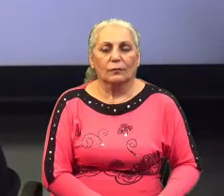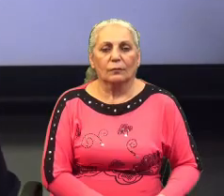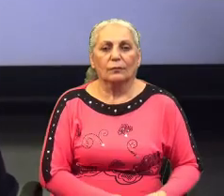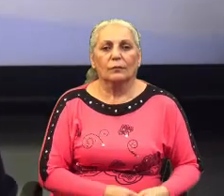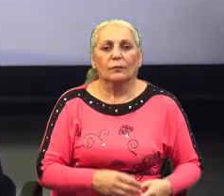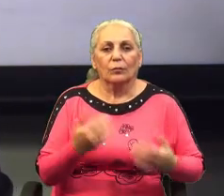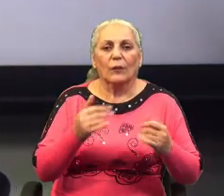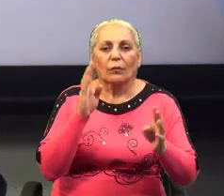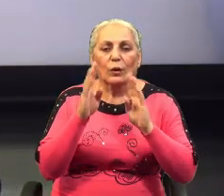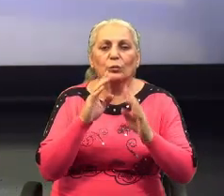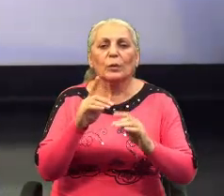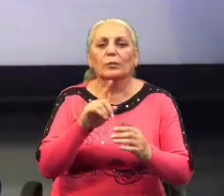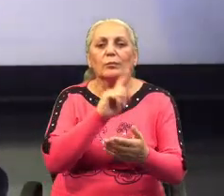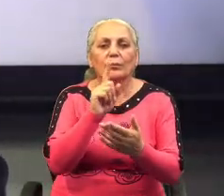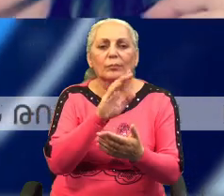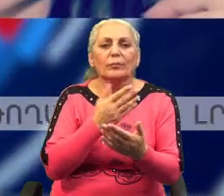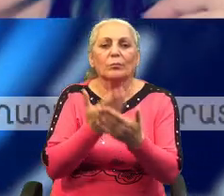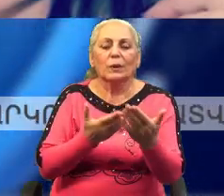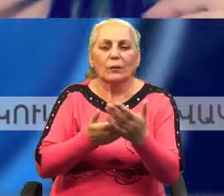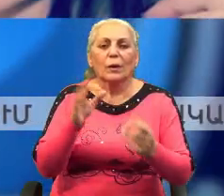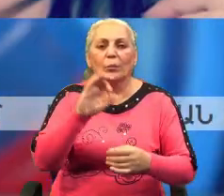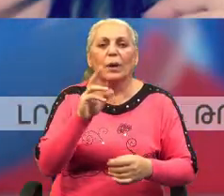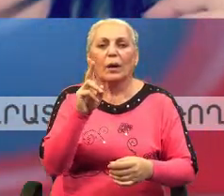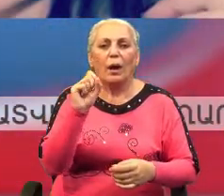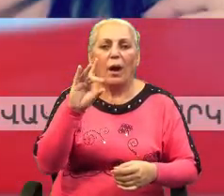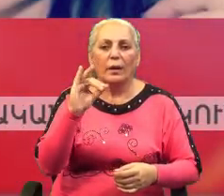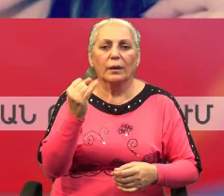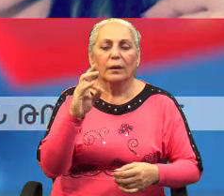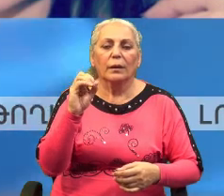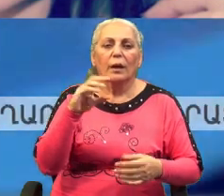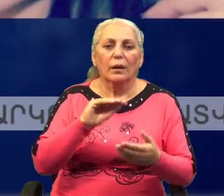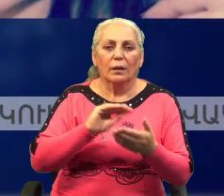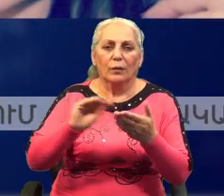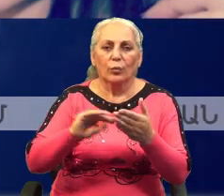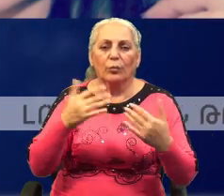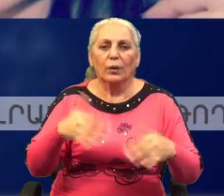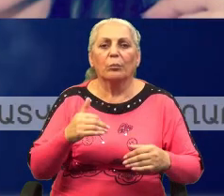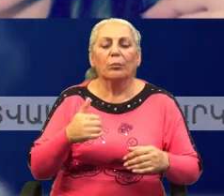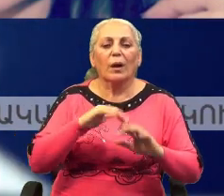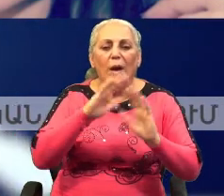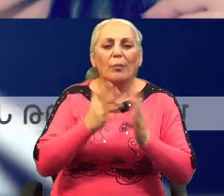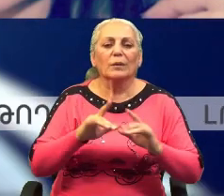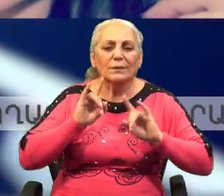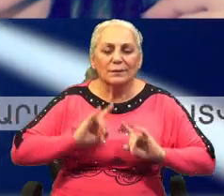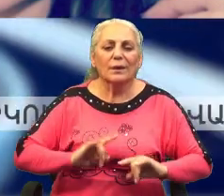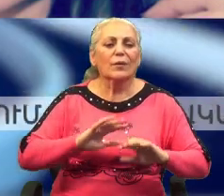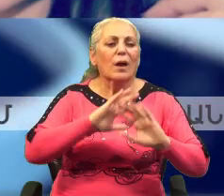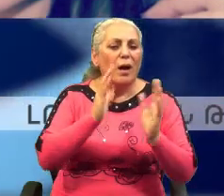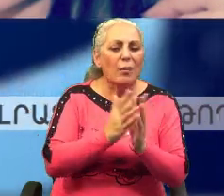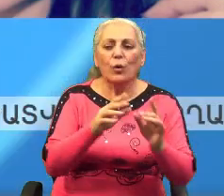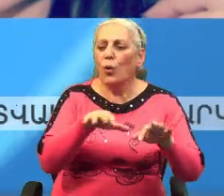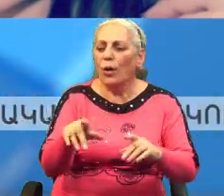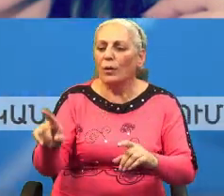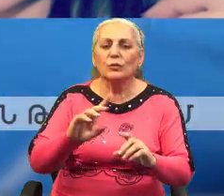Այսպես հիմա Facebook-յան մեկնաբանությունների մասին Կայնե Գևորգյանը գրառում է կատարել. «Մենք առարկաների ու զգեստների հանդեպ ավելի զգուշ ենք,